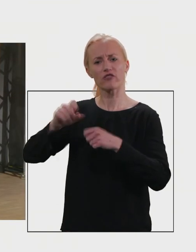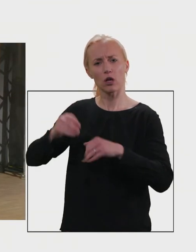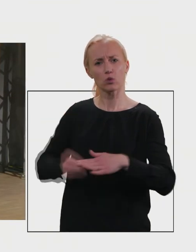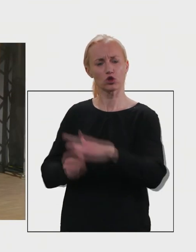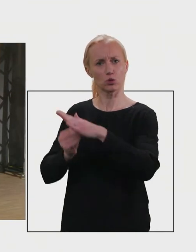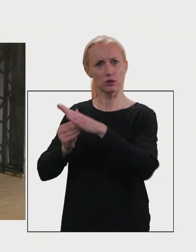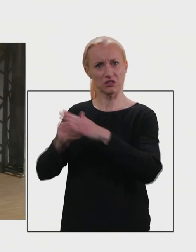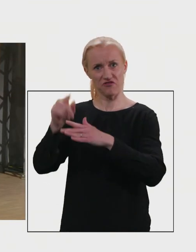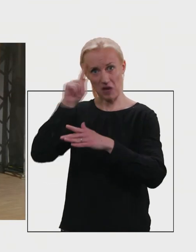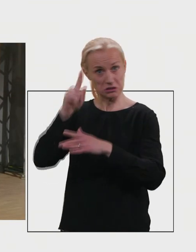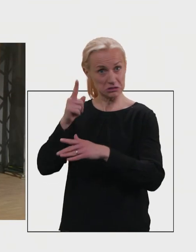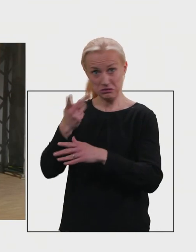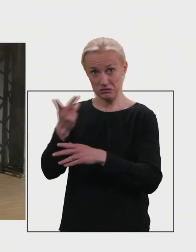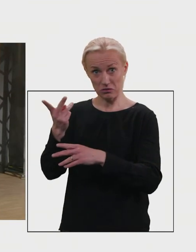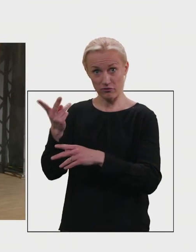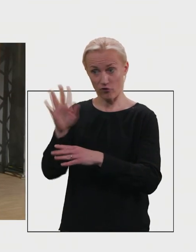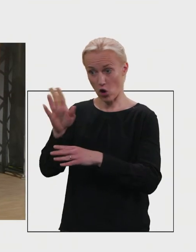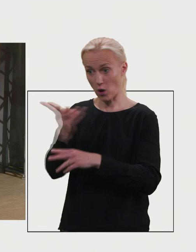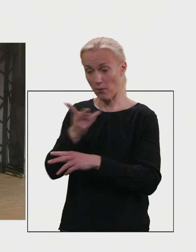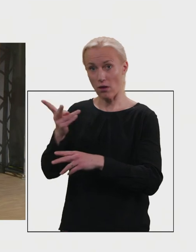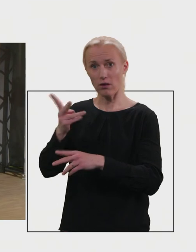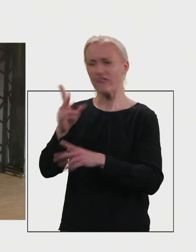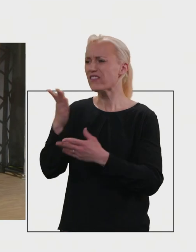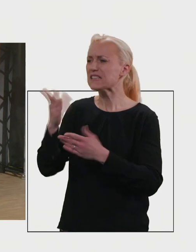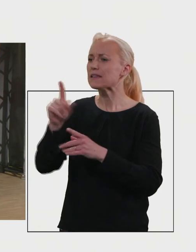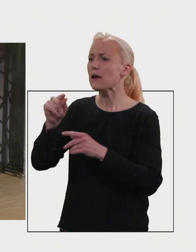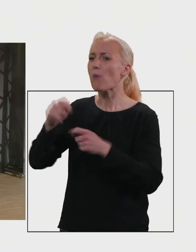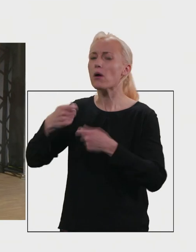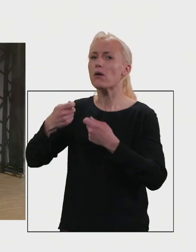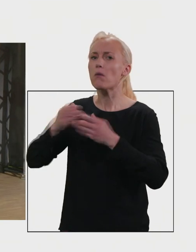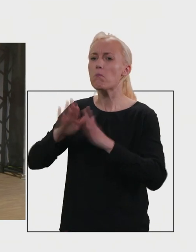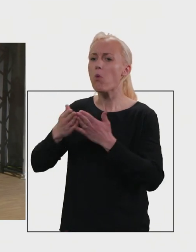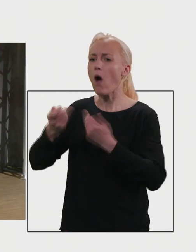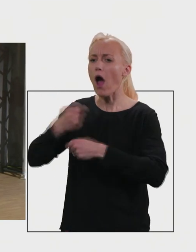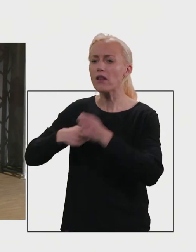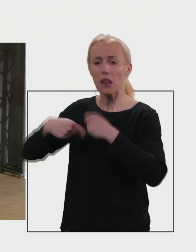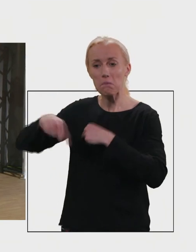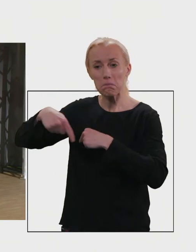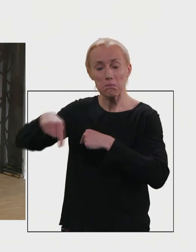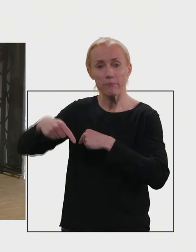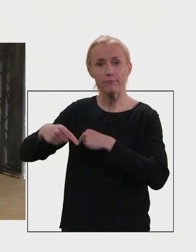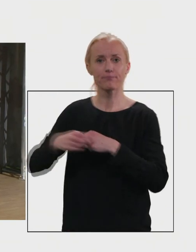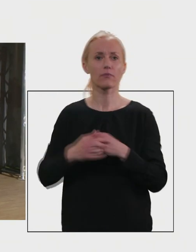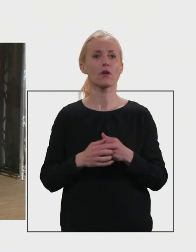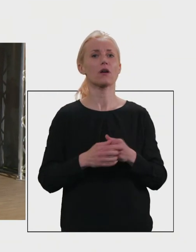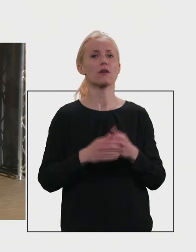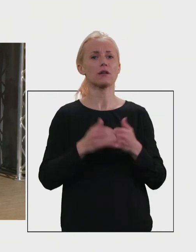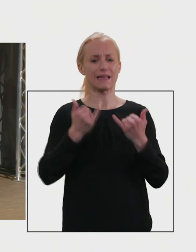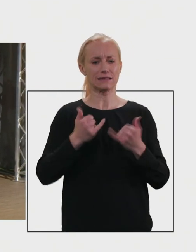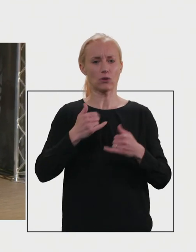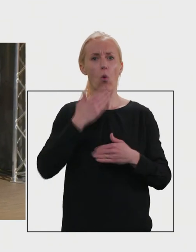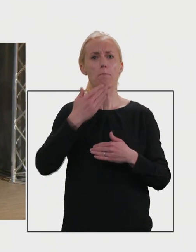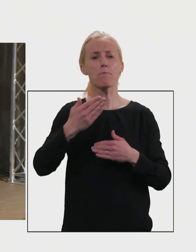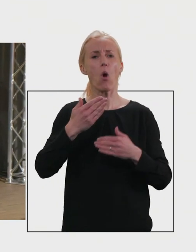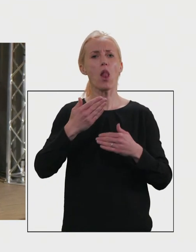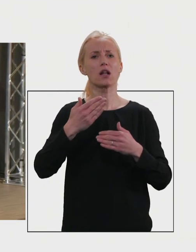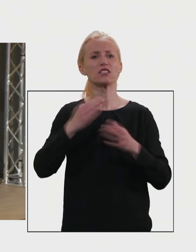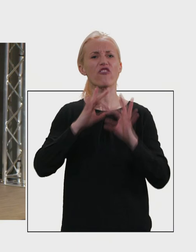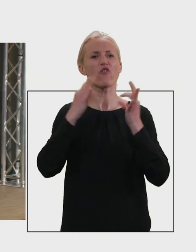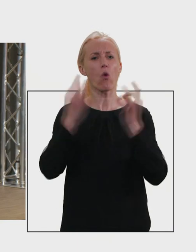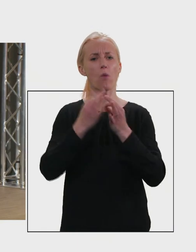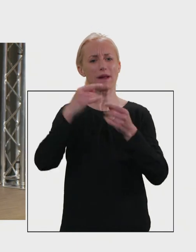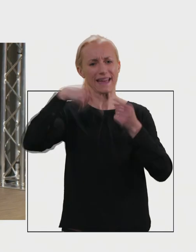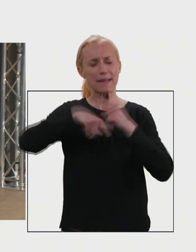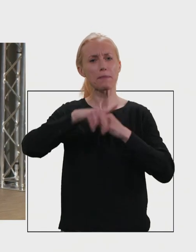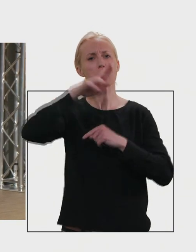beiden? Ob es das Buch auch im Buchhandel gibt demnächst? Achso. Es wird jetzt erstmal im Humboldt-Forum im Museumsshop verkauft